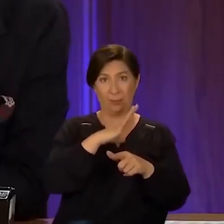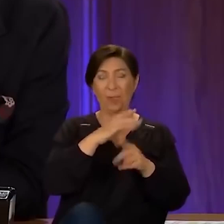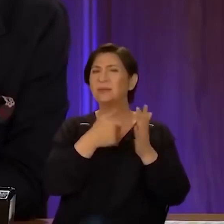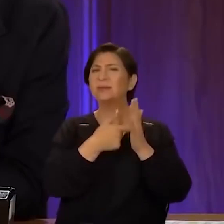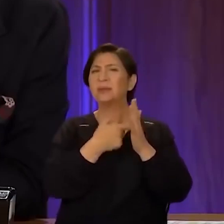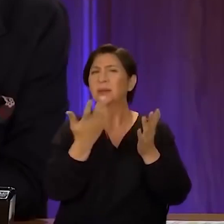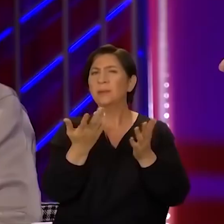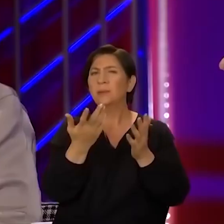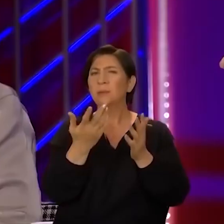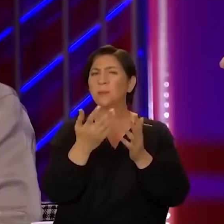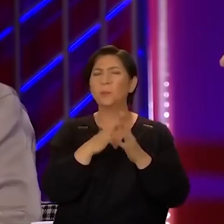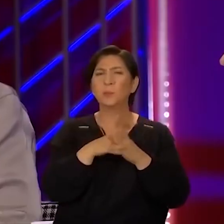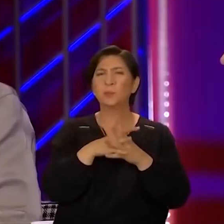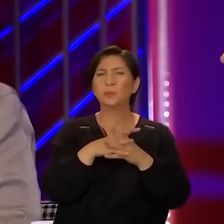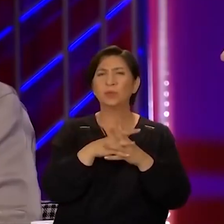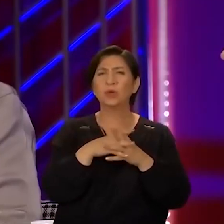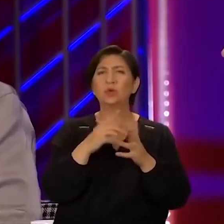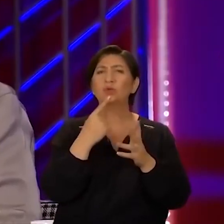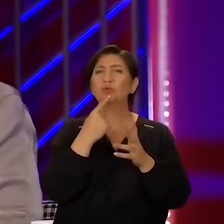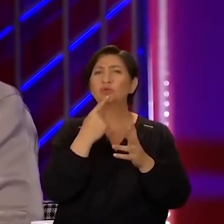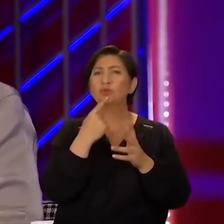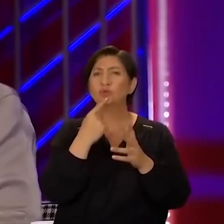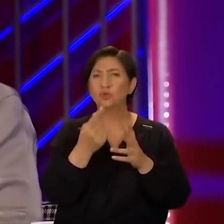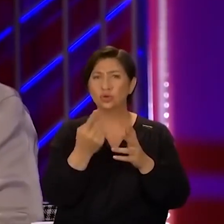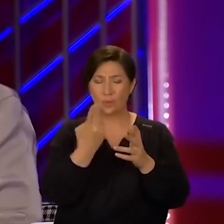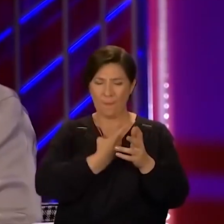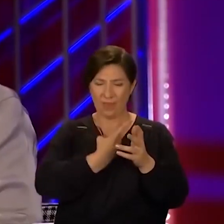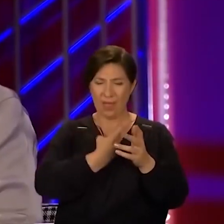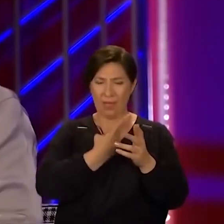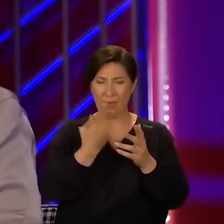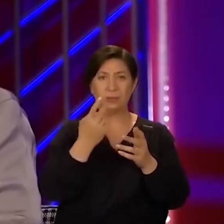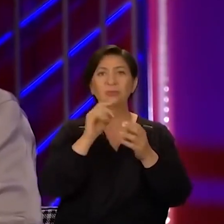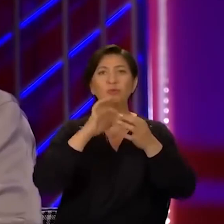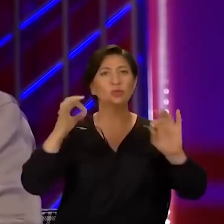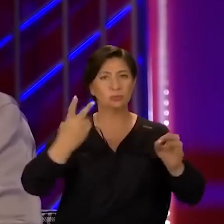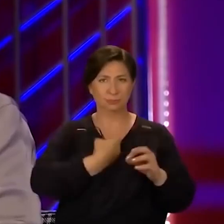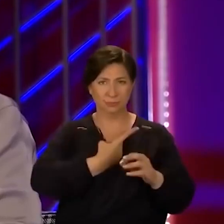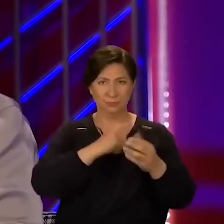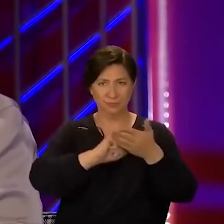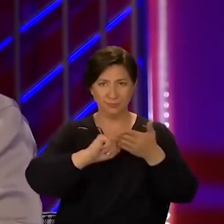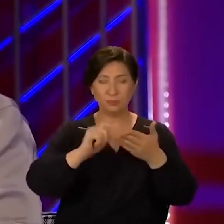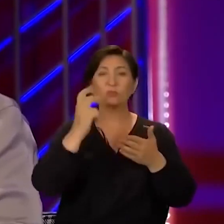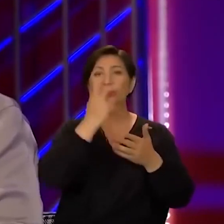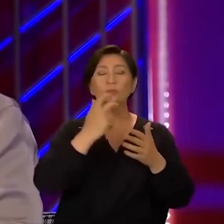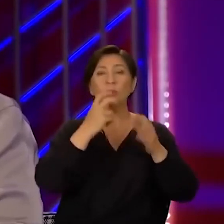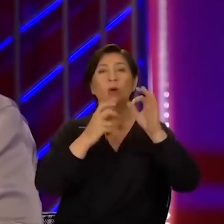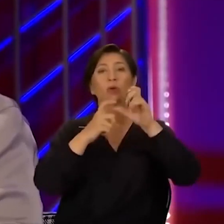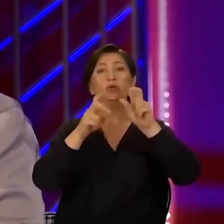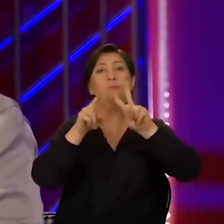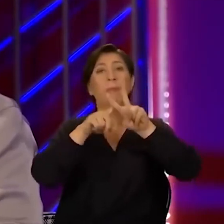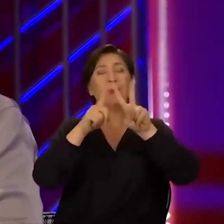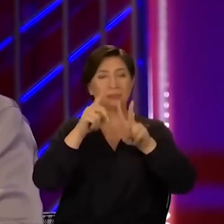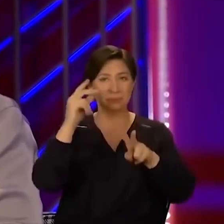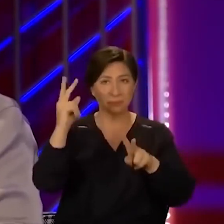Evet adı ne şarkının sözü bana ait şarkının müziği Osman